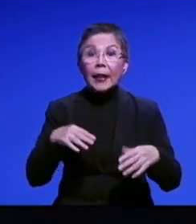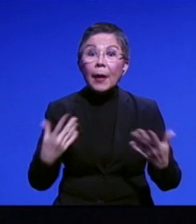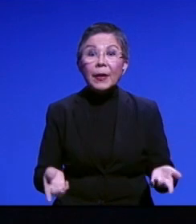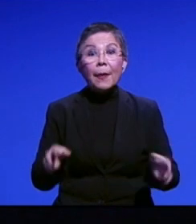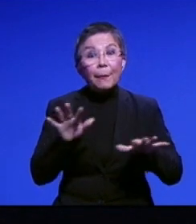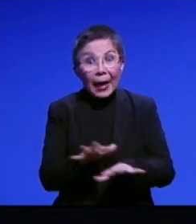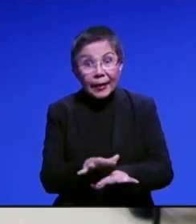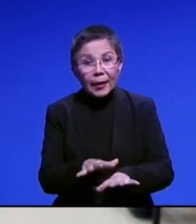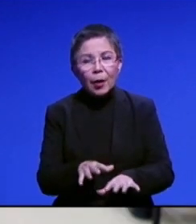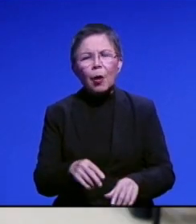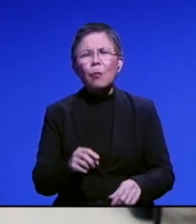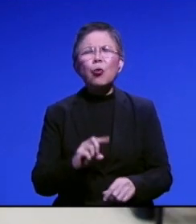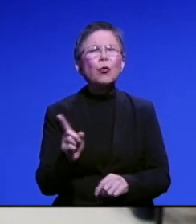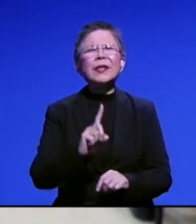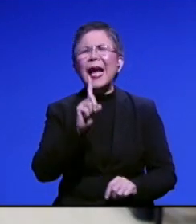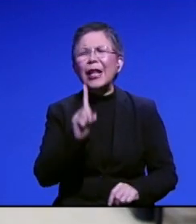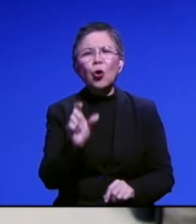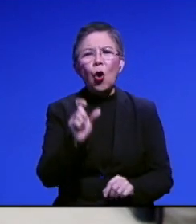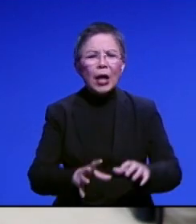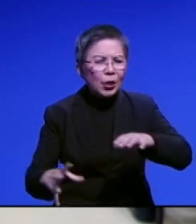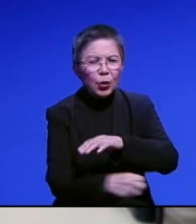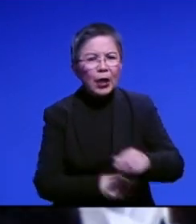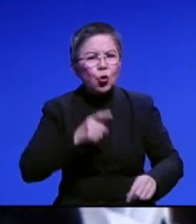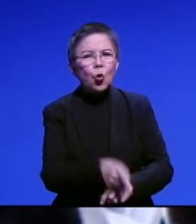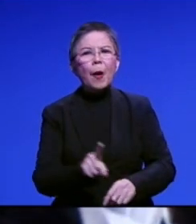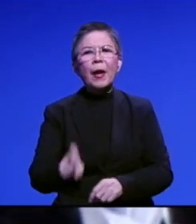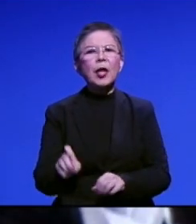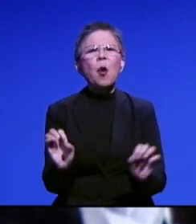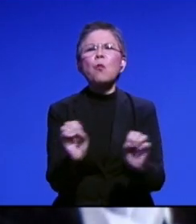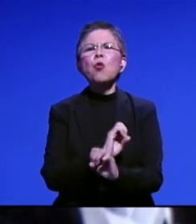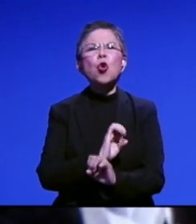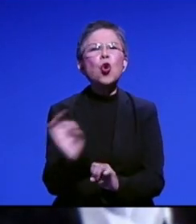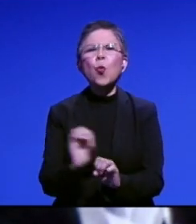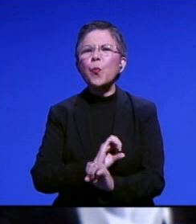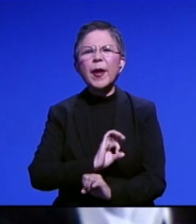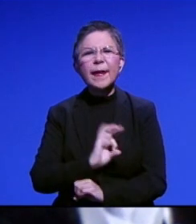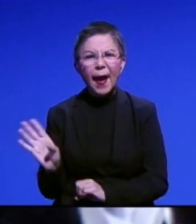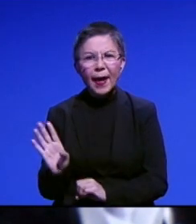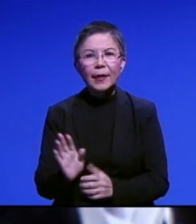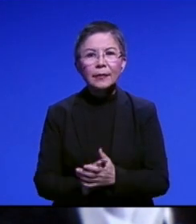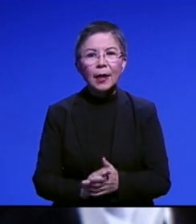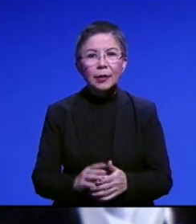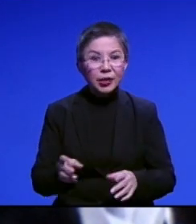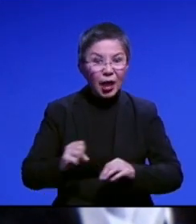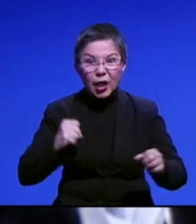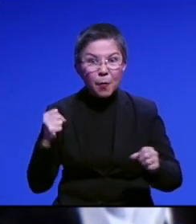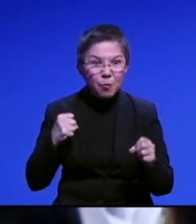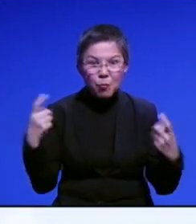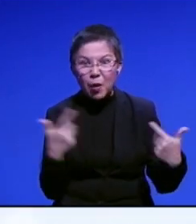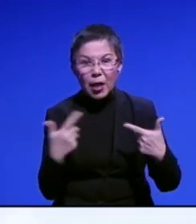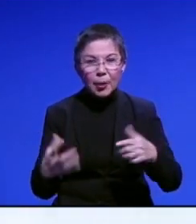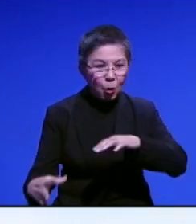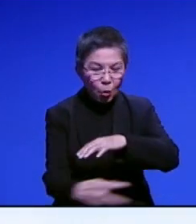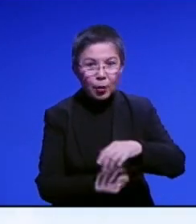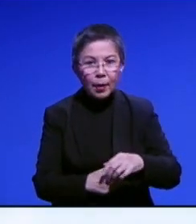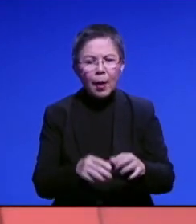prakteknya, belum satupun koruptor yang dijatuhi hukuman mati. Di tengah gaung perang terhadap korupsi,